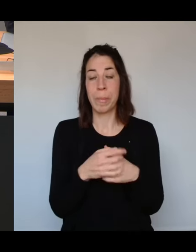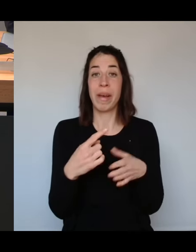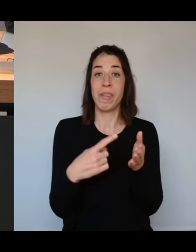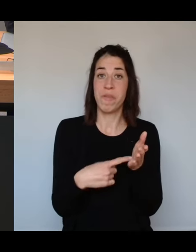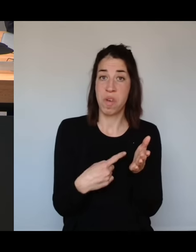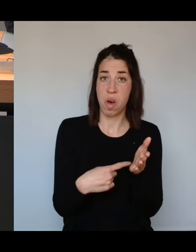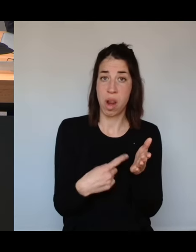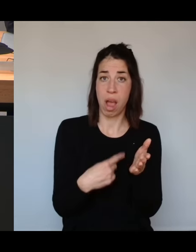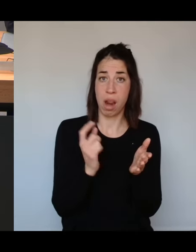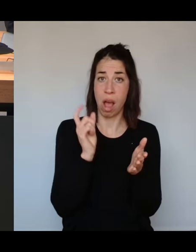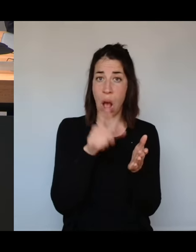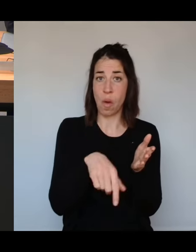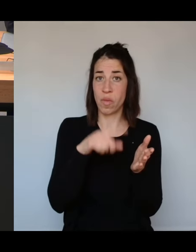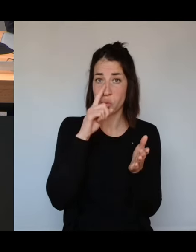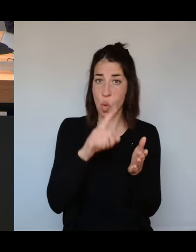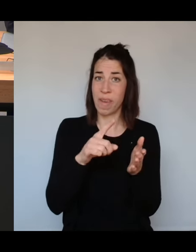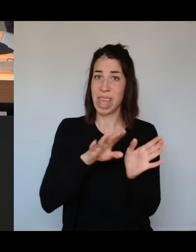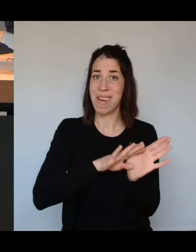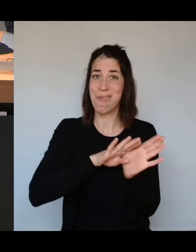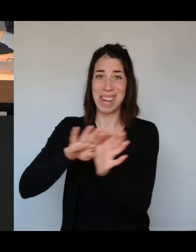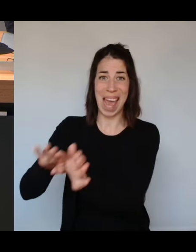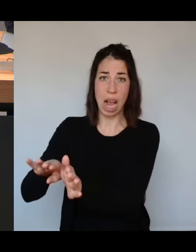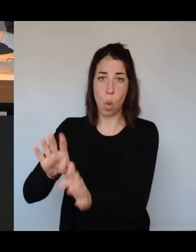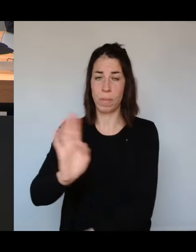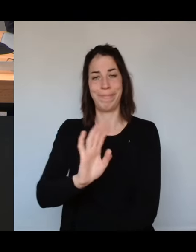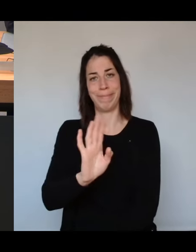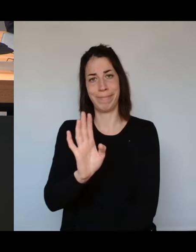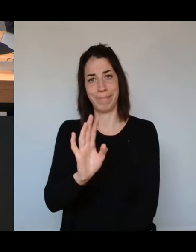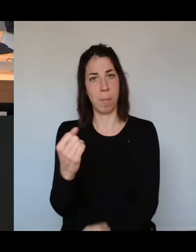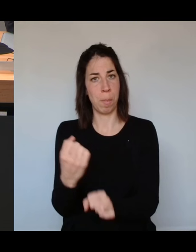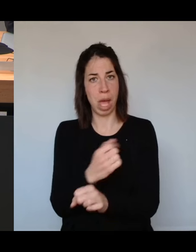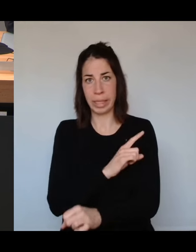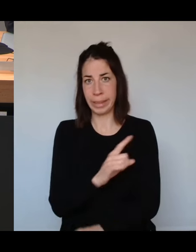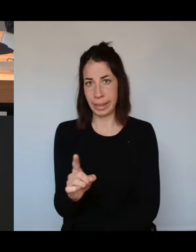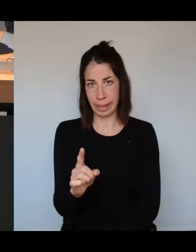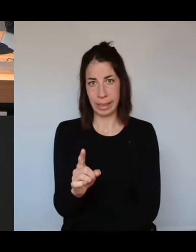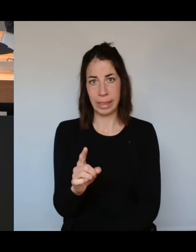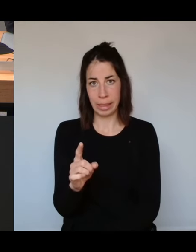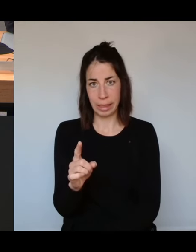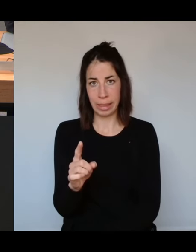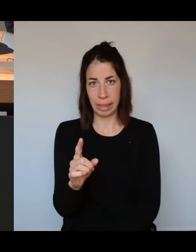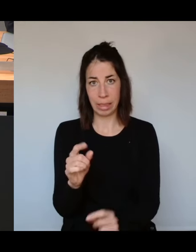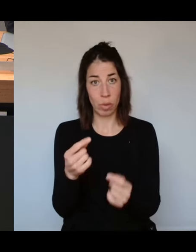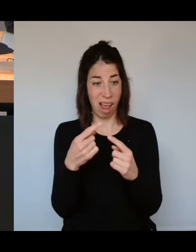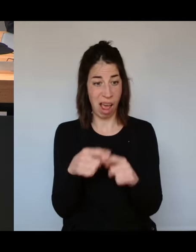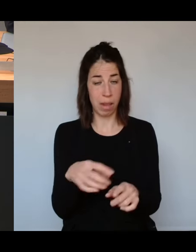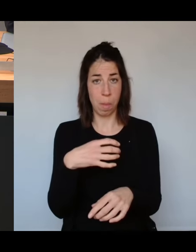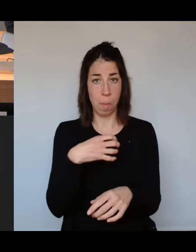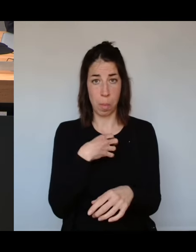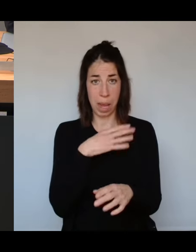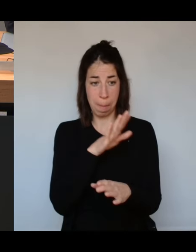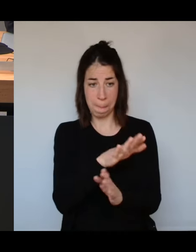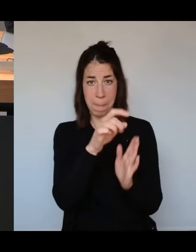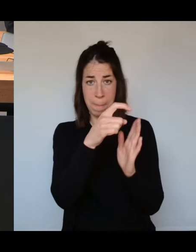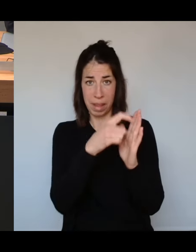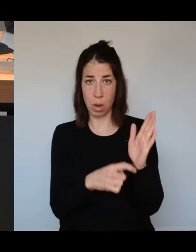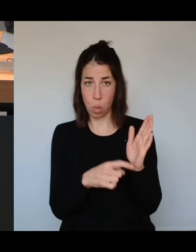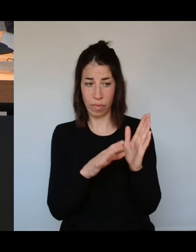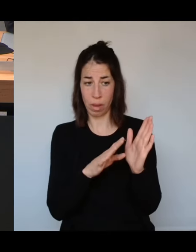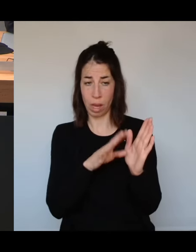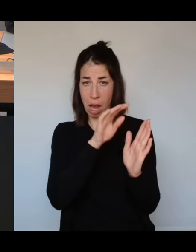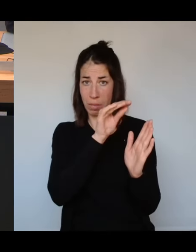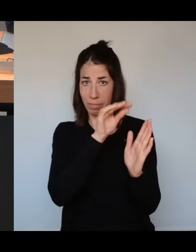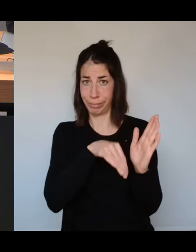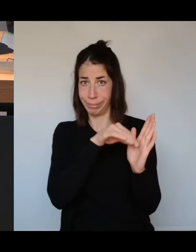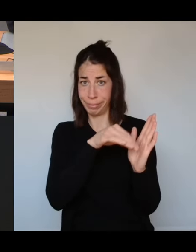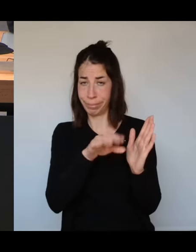und dabei dann die anderen Aspekte des Problems außer Acht zu lassen. Und auch bisher noch eher tolerante Anwohnerinnen